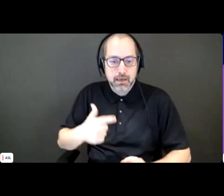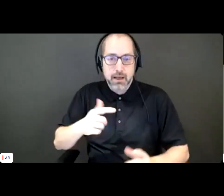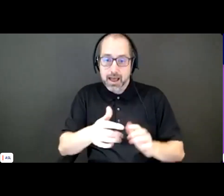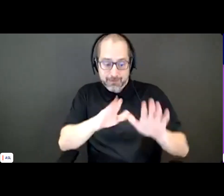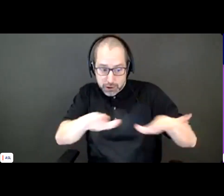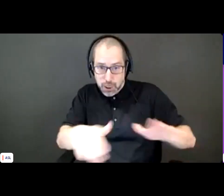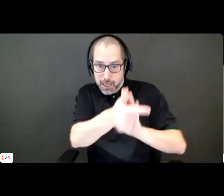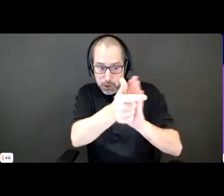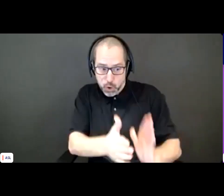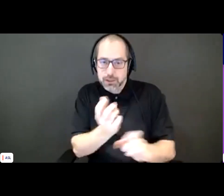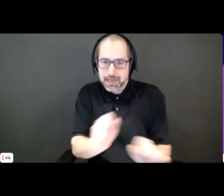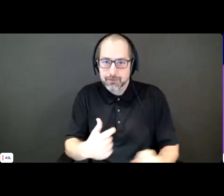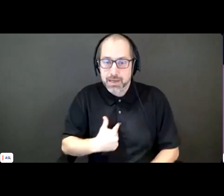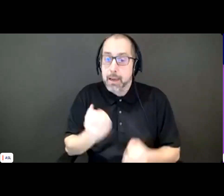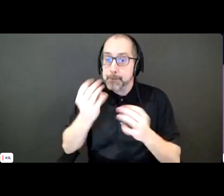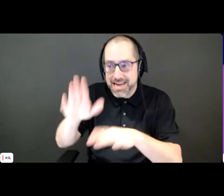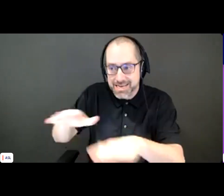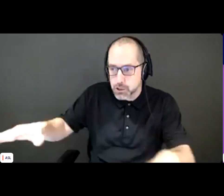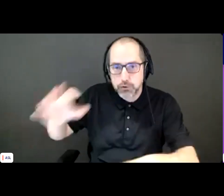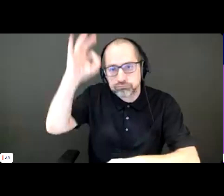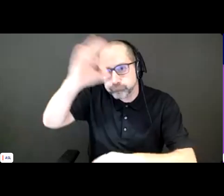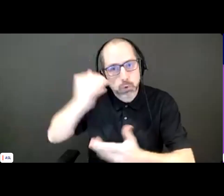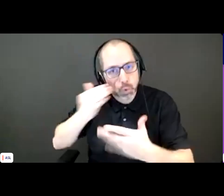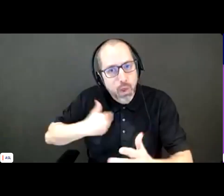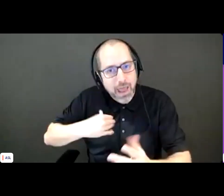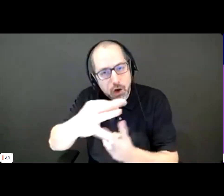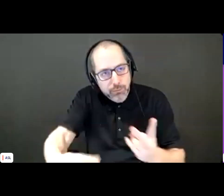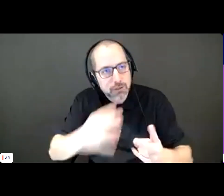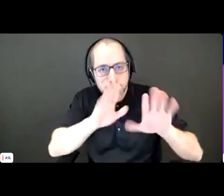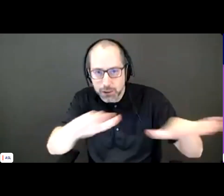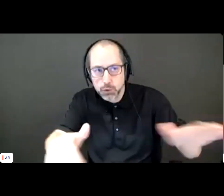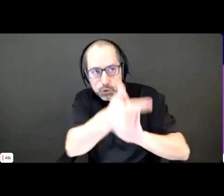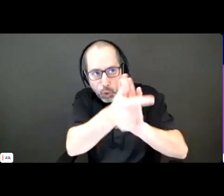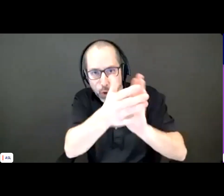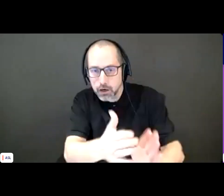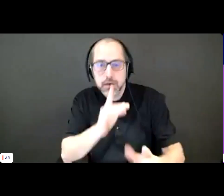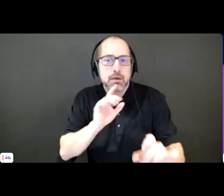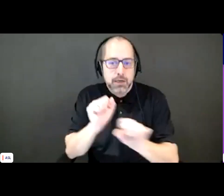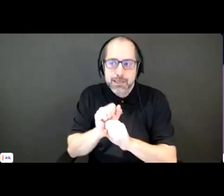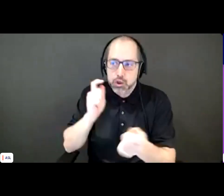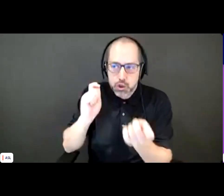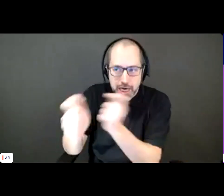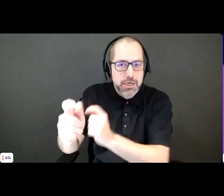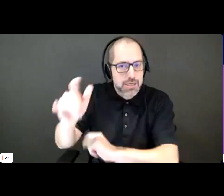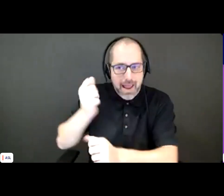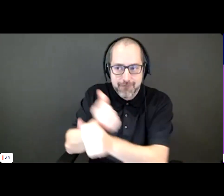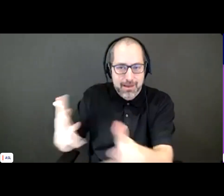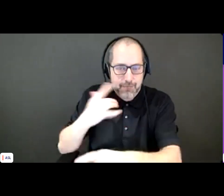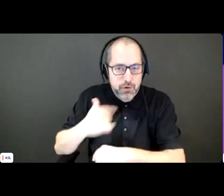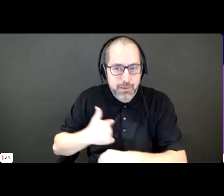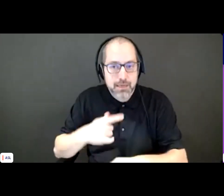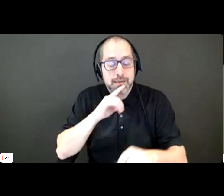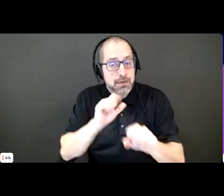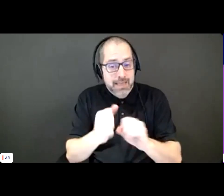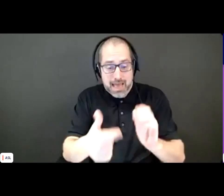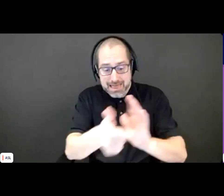ça m'a sauvé le fait d'avoir un avocat pour les enfants il y a beaucoup d'enfants qui ne connaissent pas cette option pour moi ça a changé la donne et je ne pense pas que